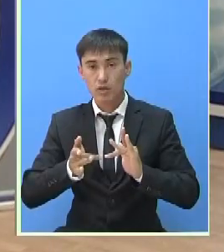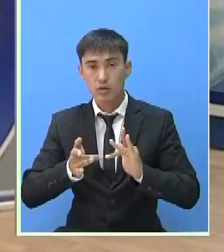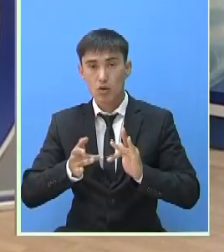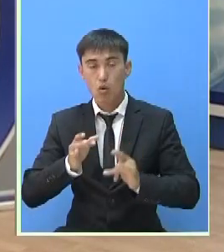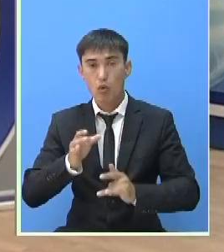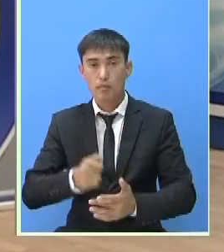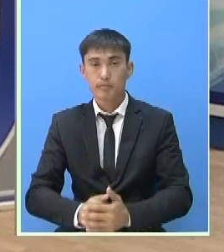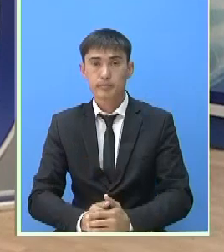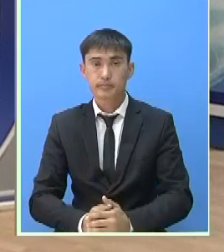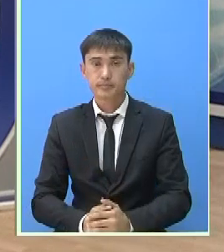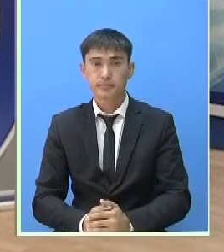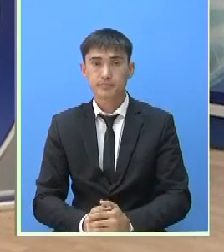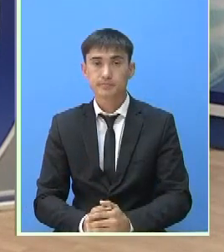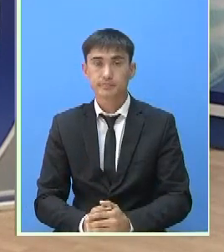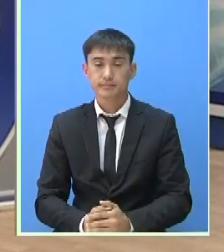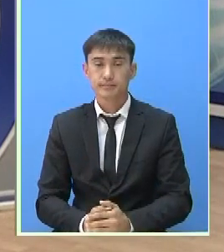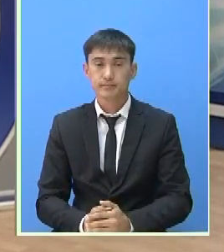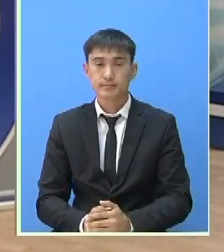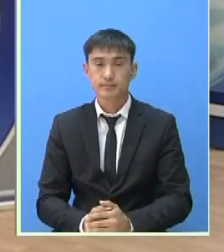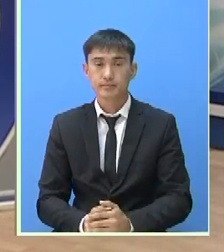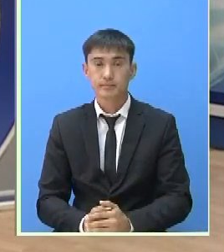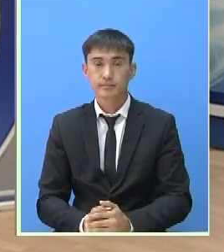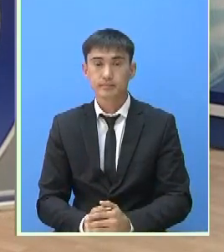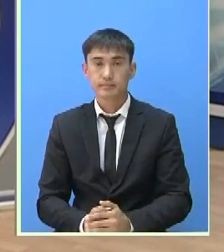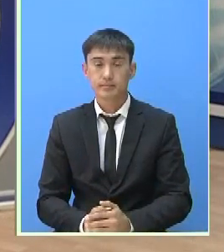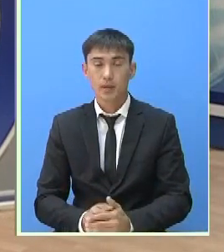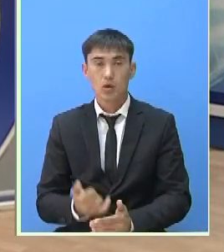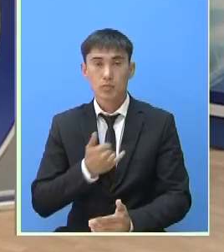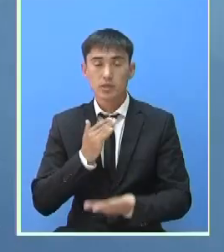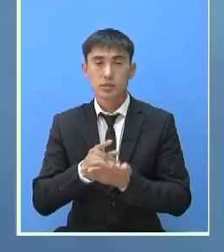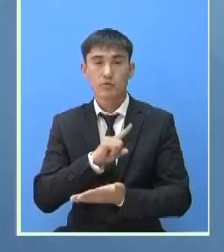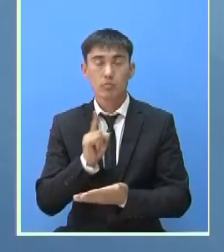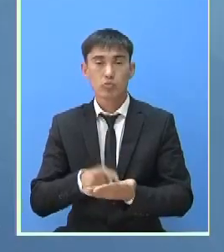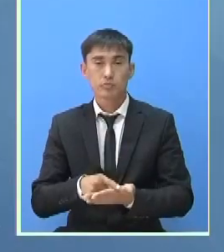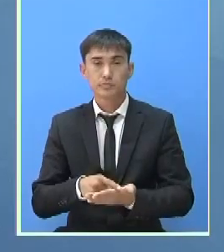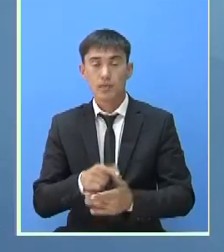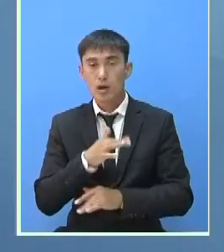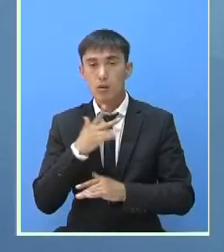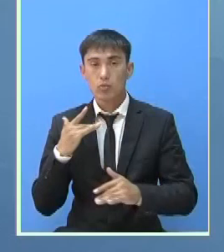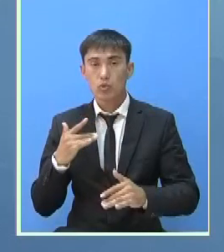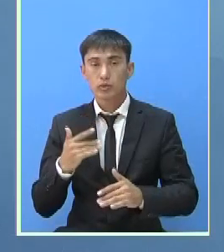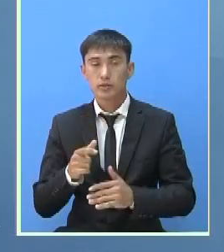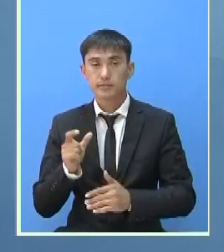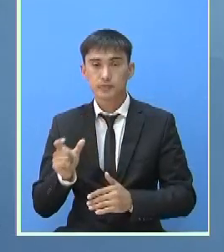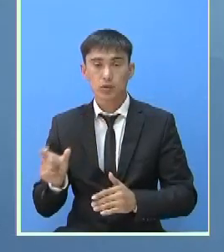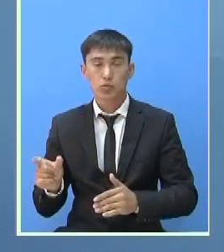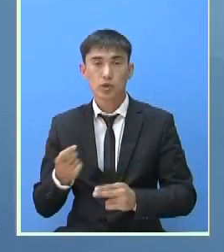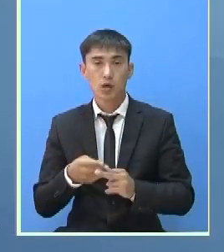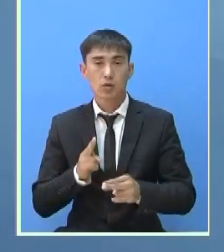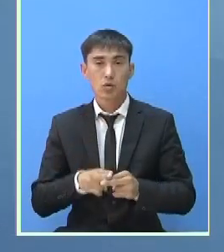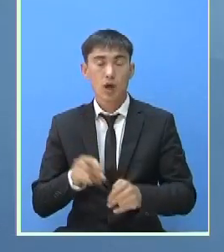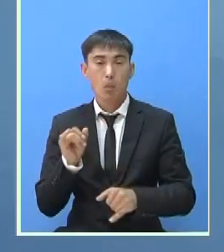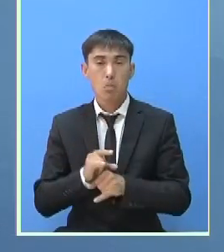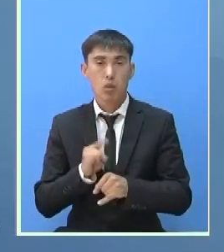говорится. Понятненько. Вот еще один вопрос у меня возник. Многие люди, которые